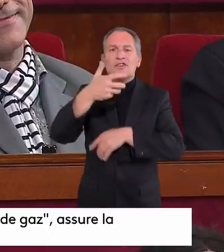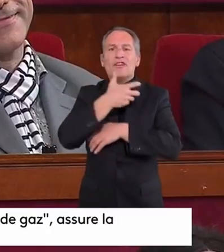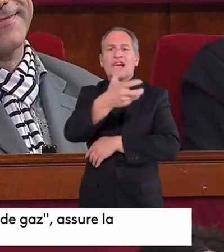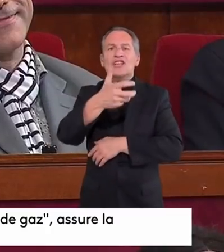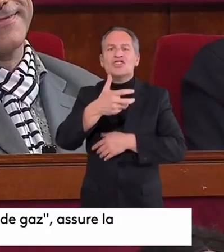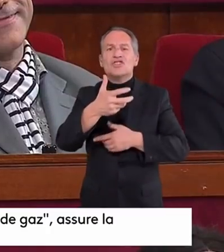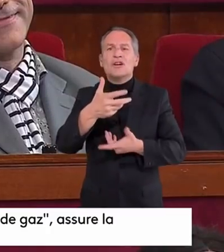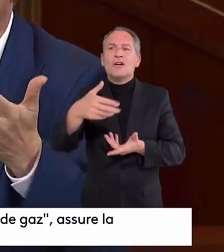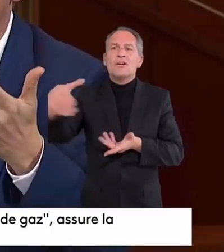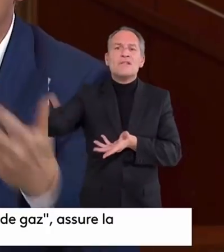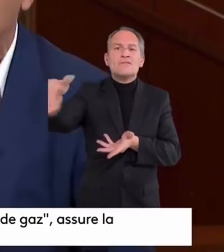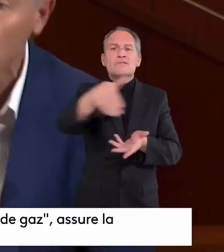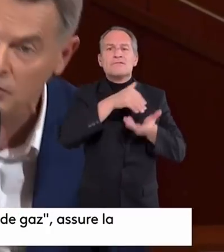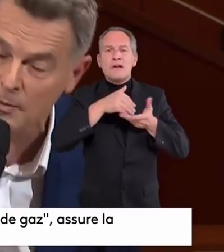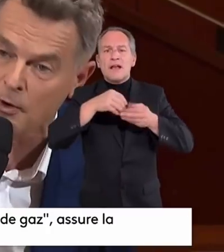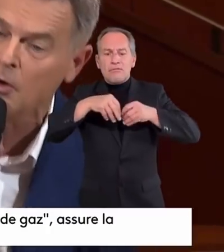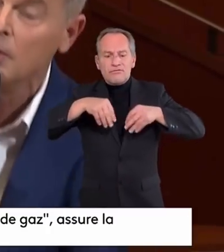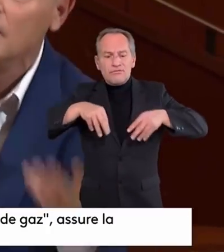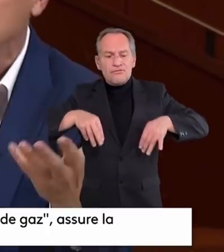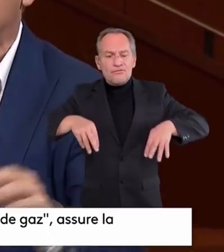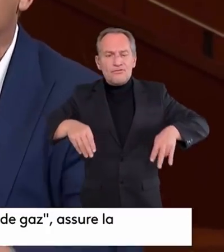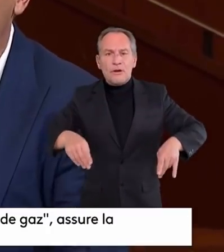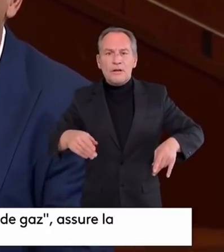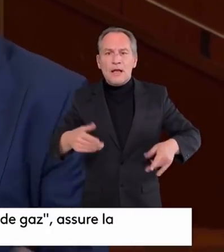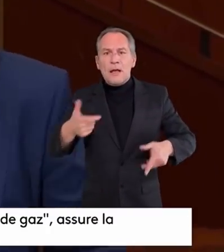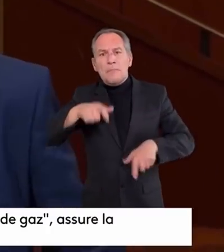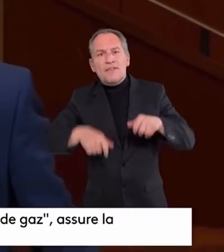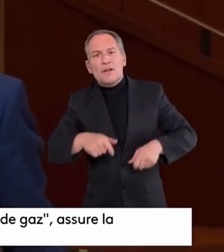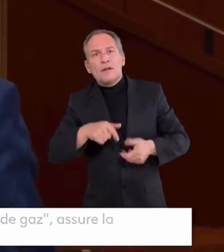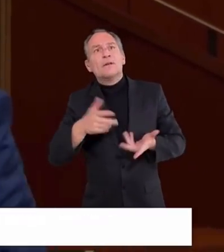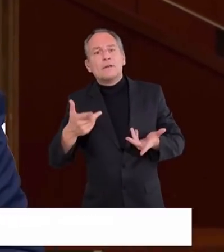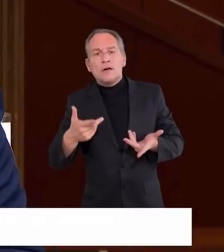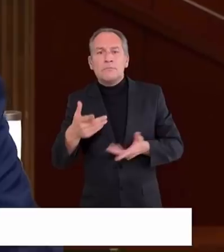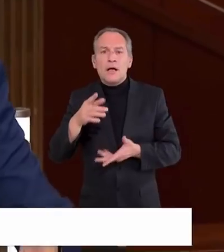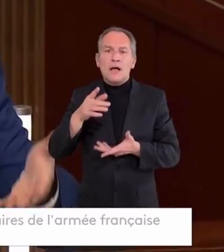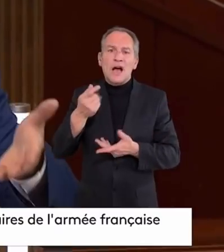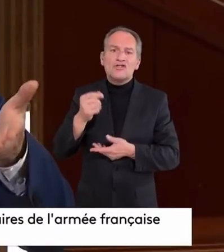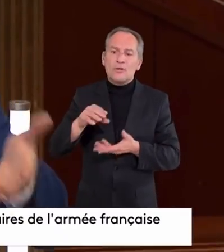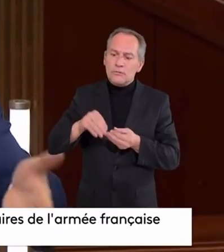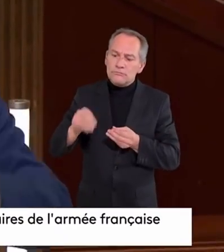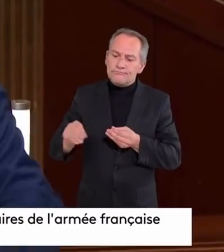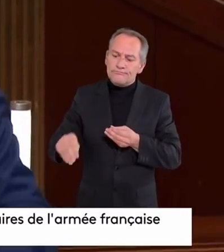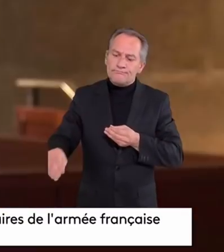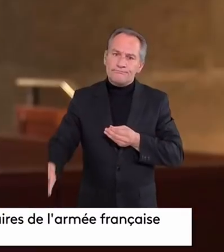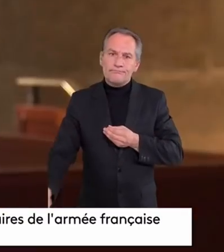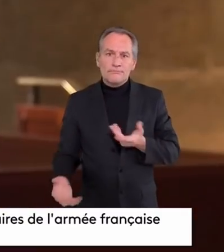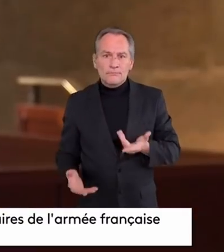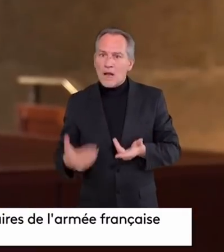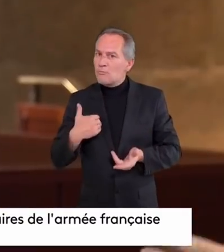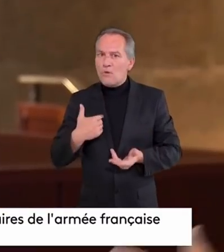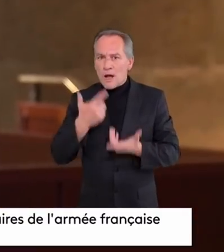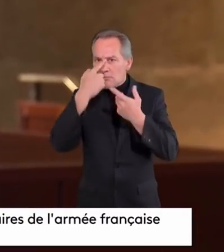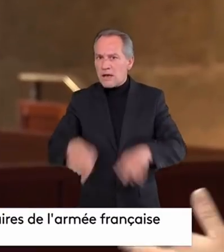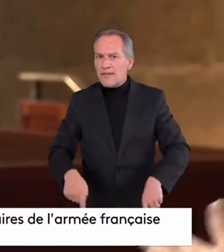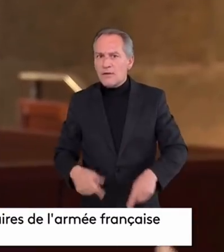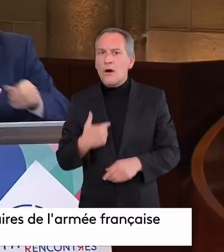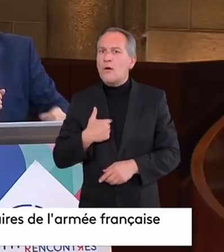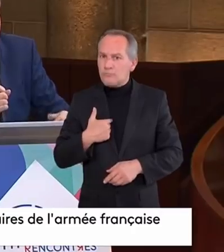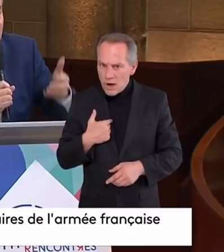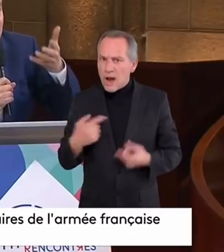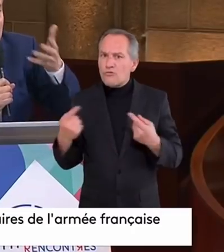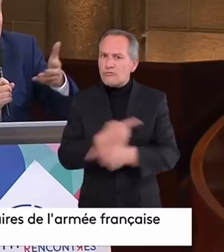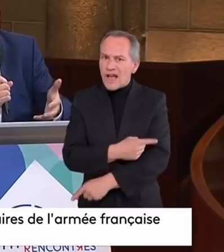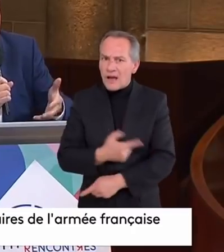bien moi, je propose la théorie du roussellement. C'est l'inverse. Ça va partir de la base. On va redonner du pouvoir d'achat aux Français, aux travailleurs, aux